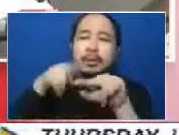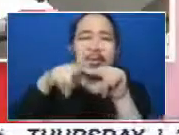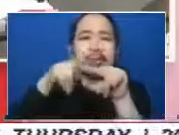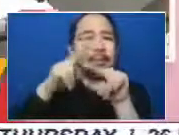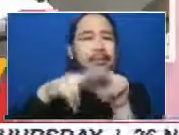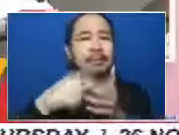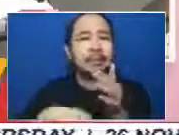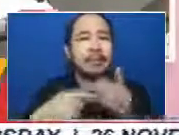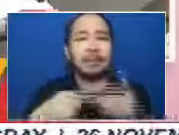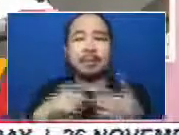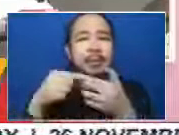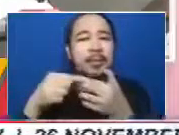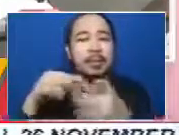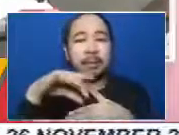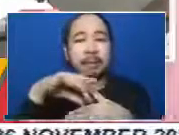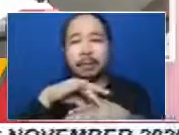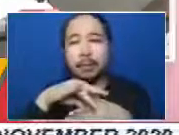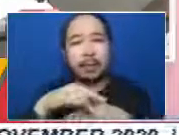kaming mga